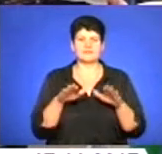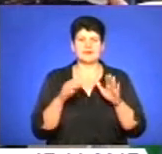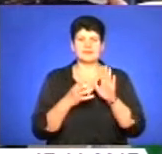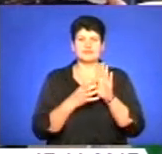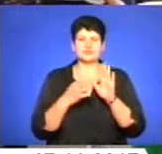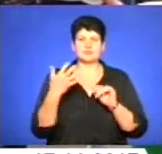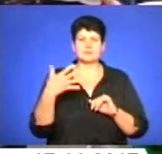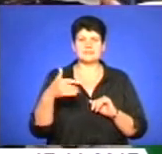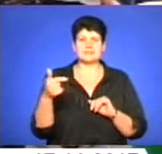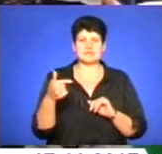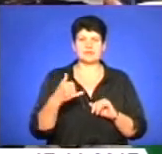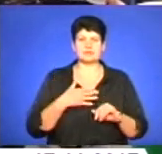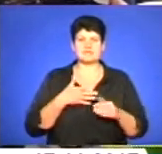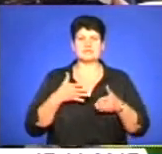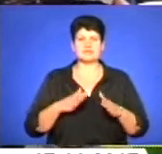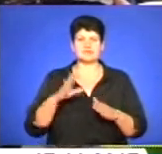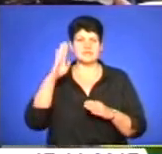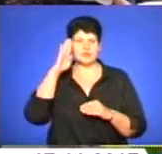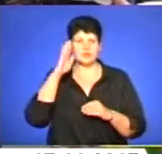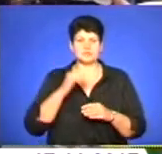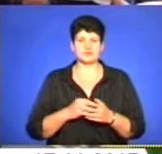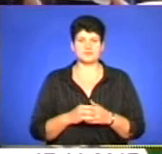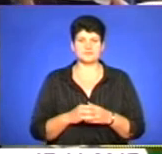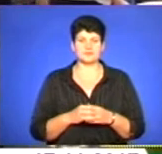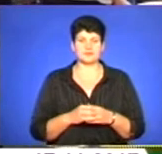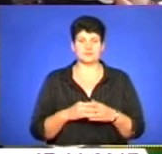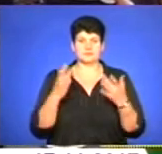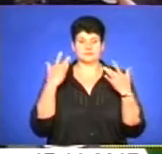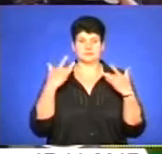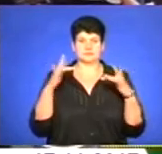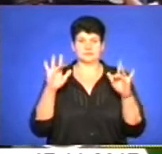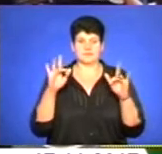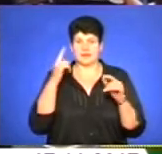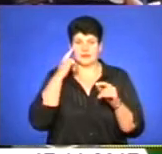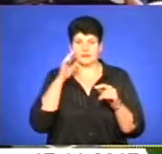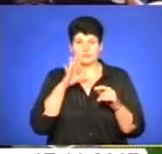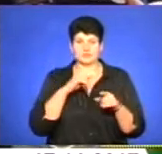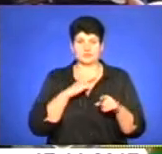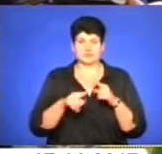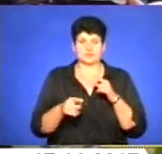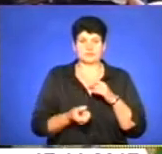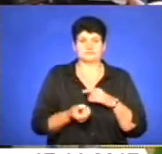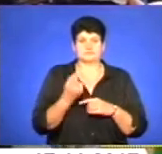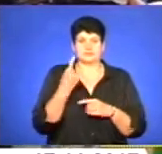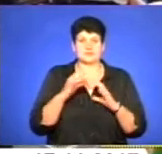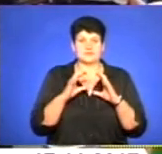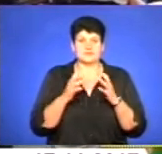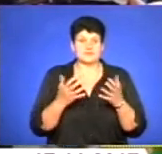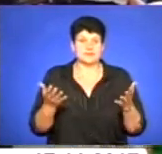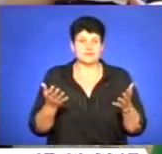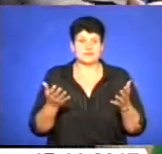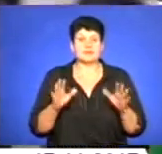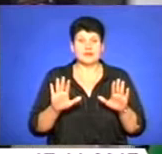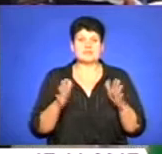грам у нас народився хлопчик. Передчасно, неочікувано, ніхто не думав, що він так швидко появиться на світ, але